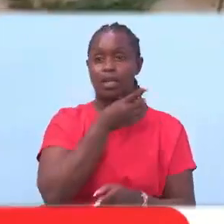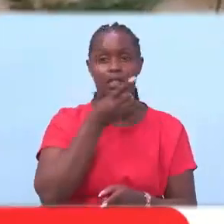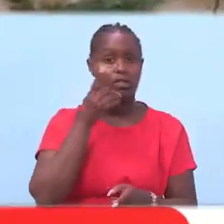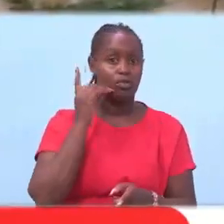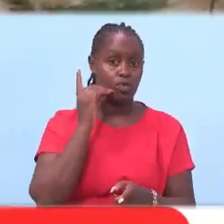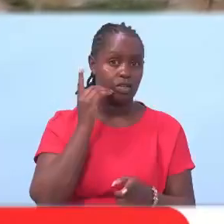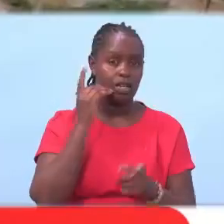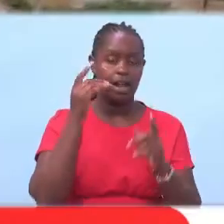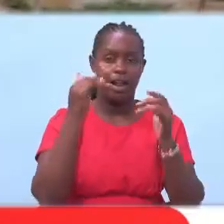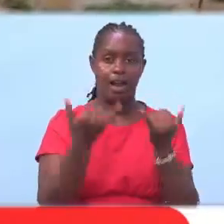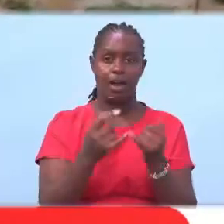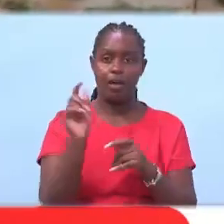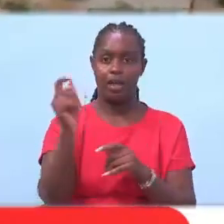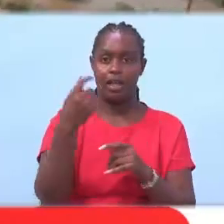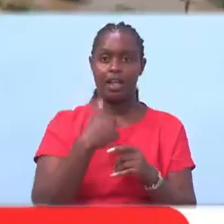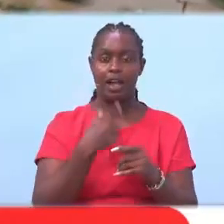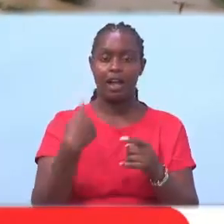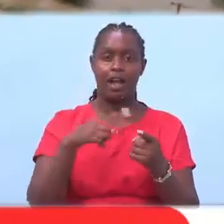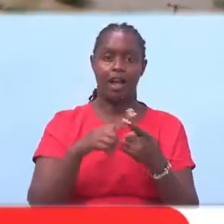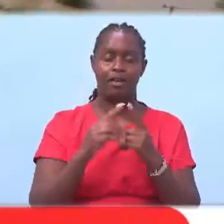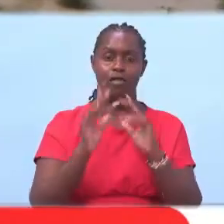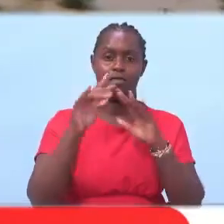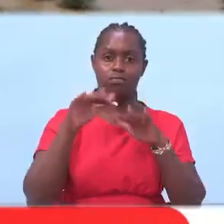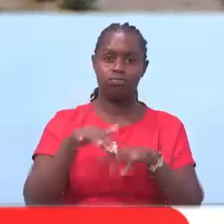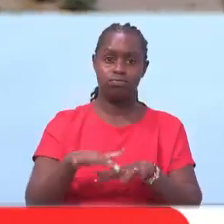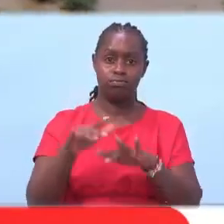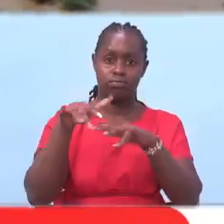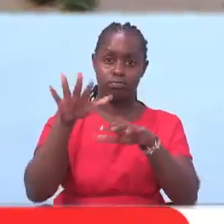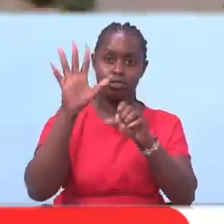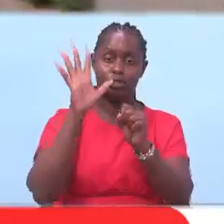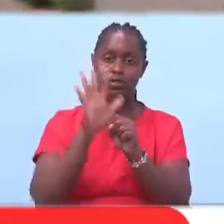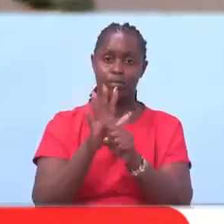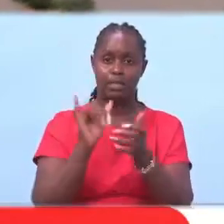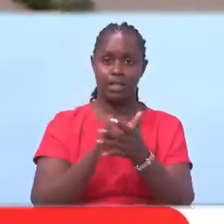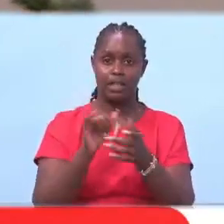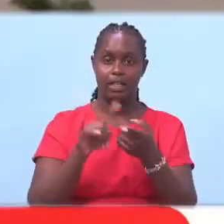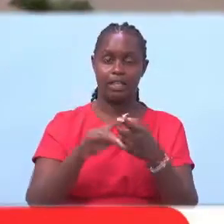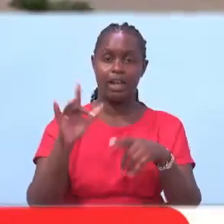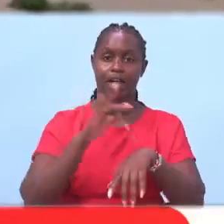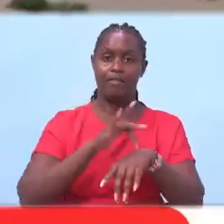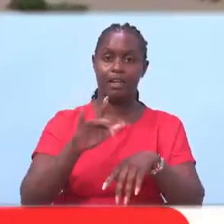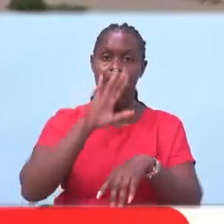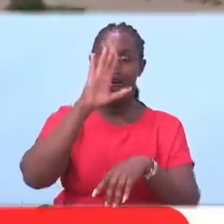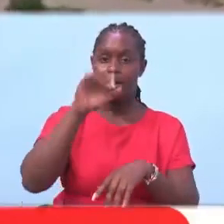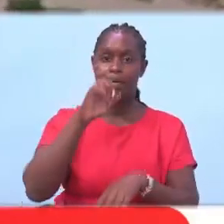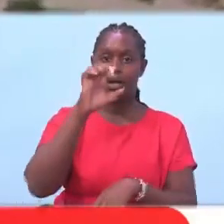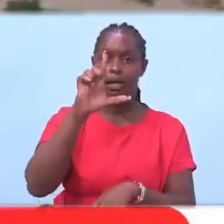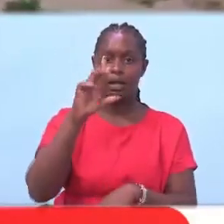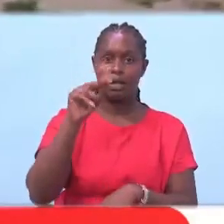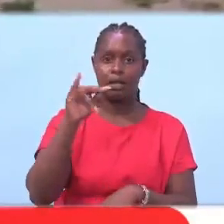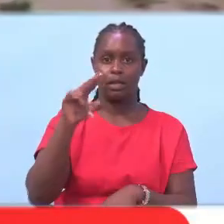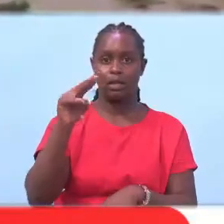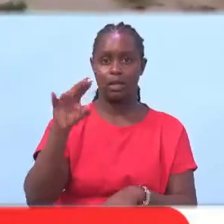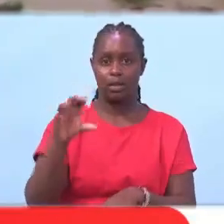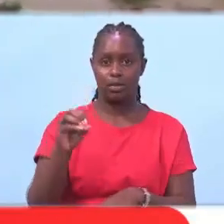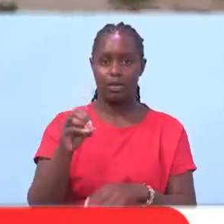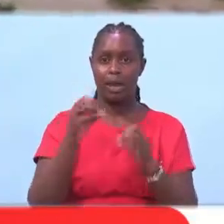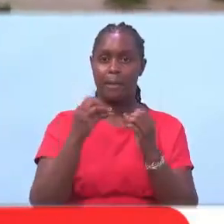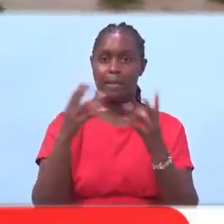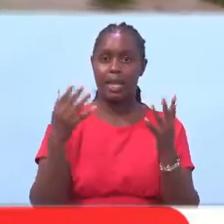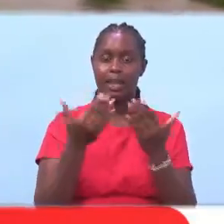sasa imekumbwa na mafuriko ambayo yamehusishwa na El Nino, sehemu nyingi nchini zikiathirika.